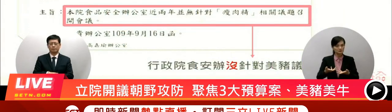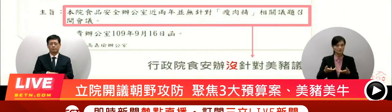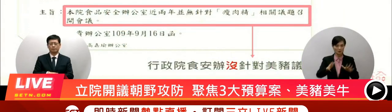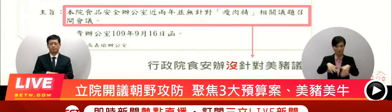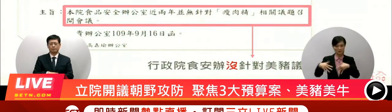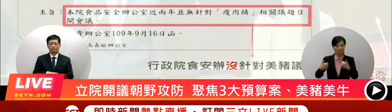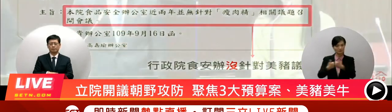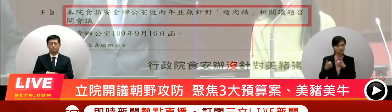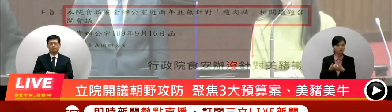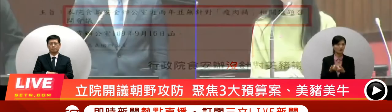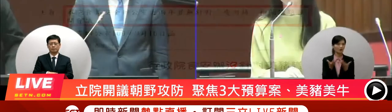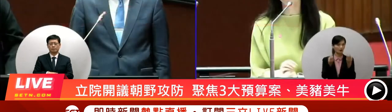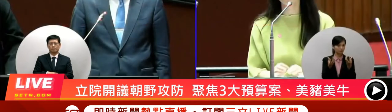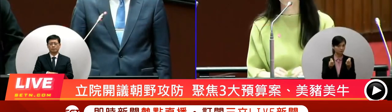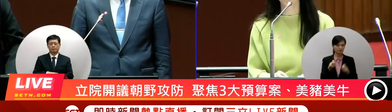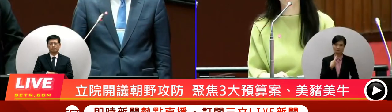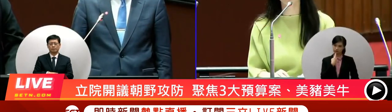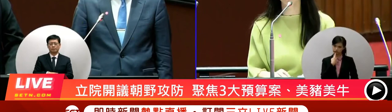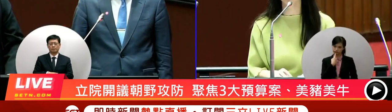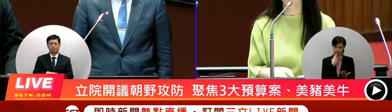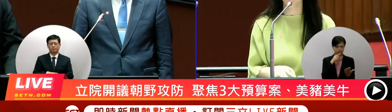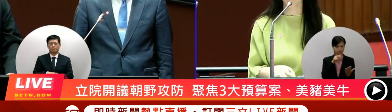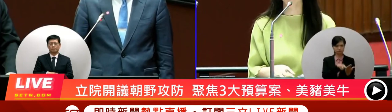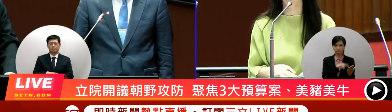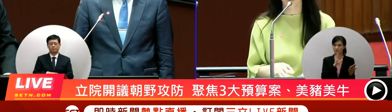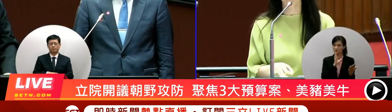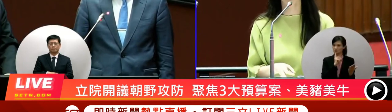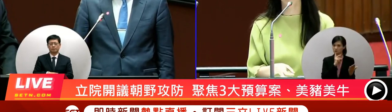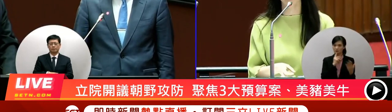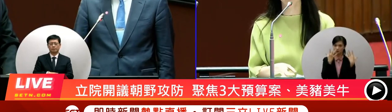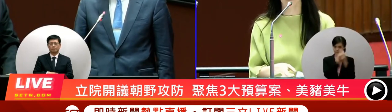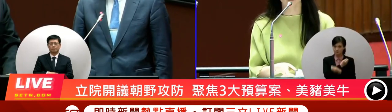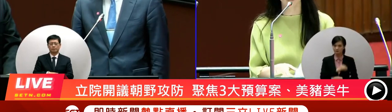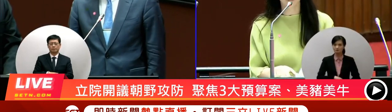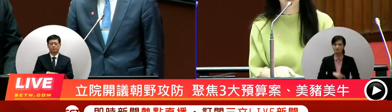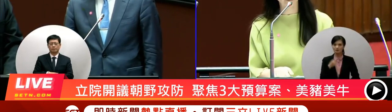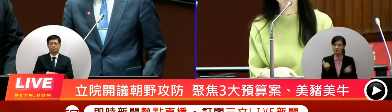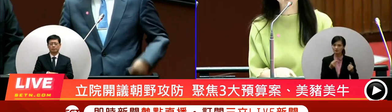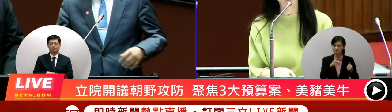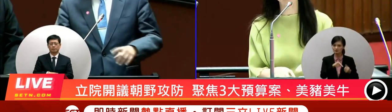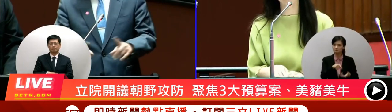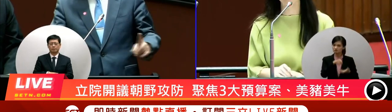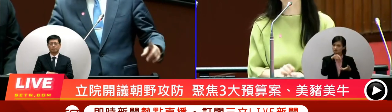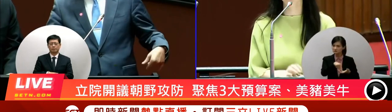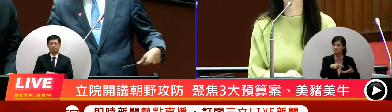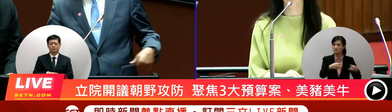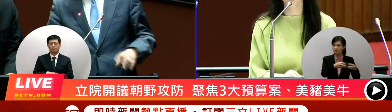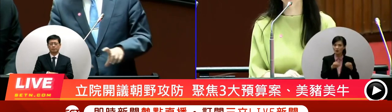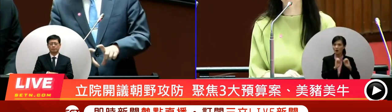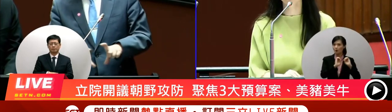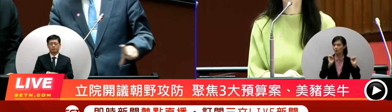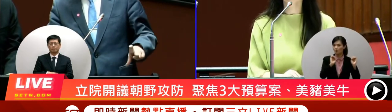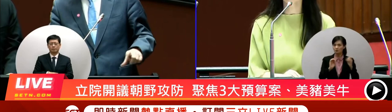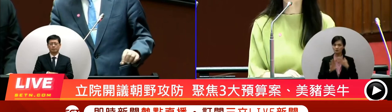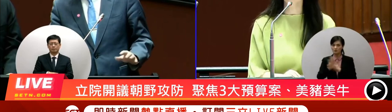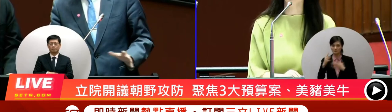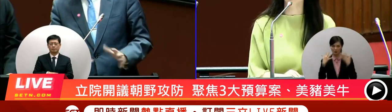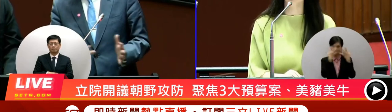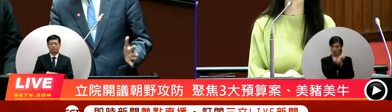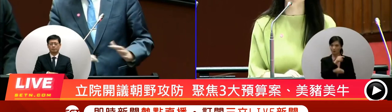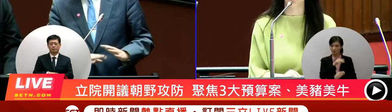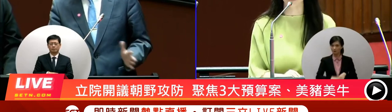让人家误解，好像说我们都针对这个议题完全没有讨论，也会被外界拿来做文章。所以特